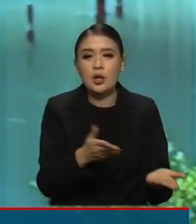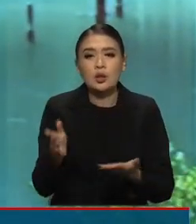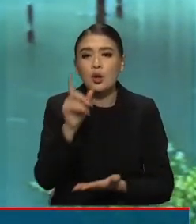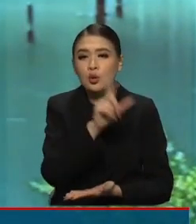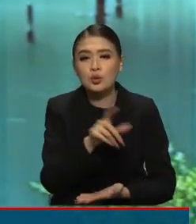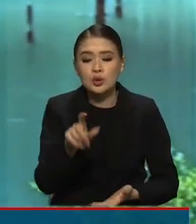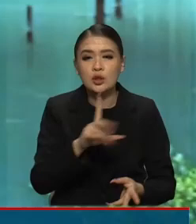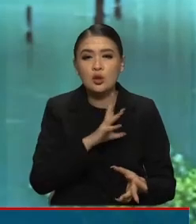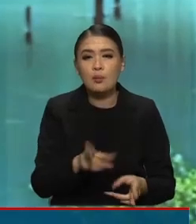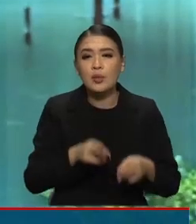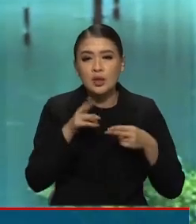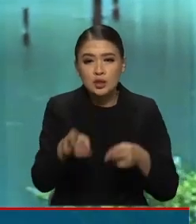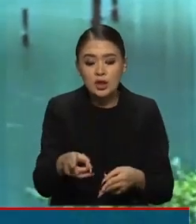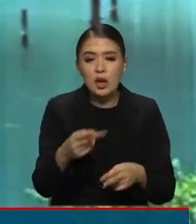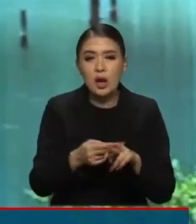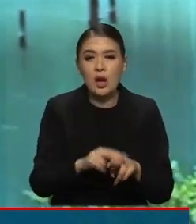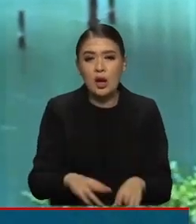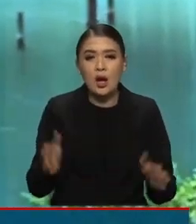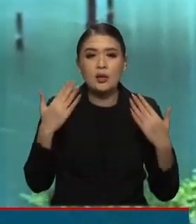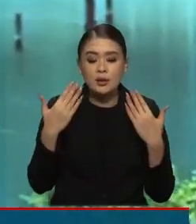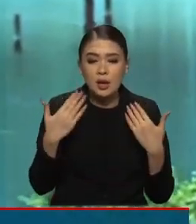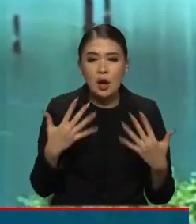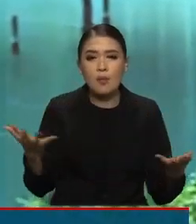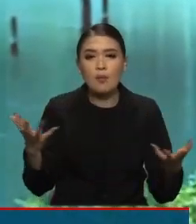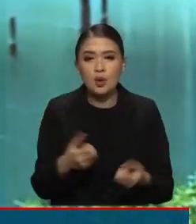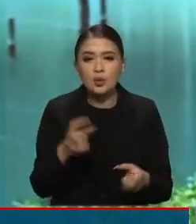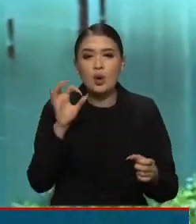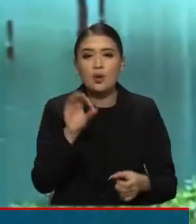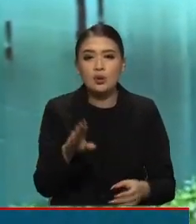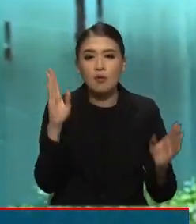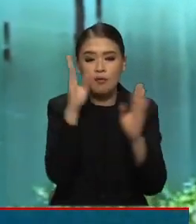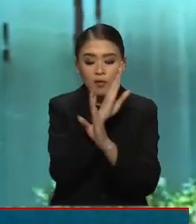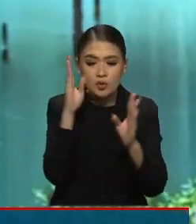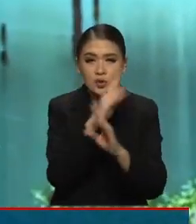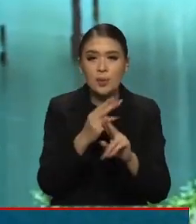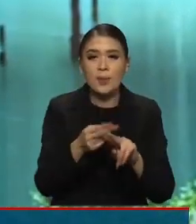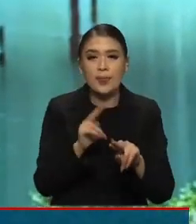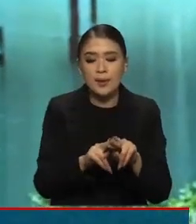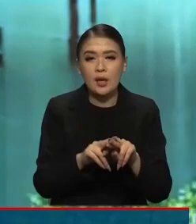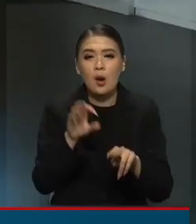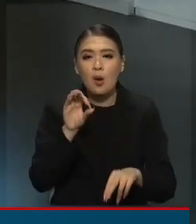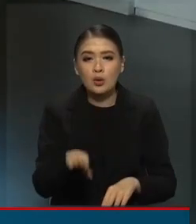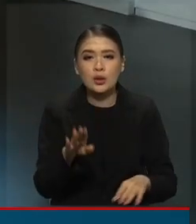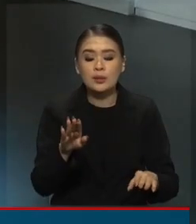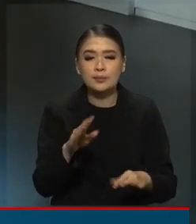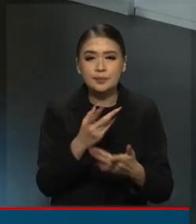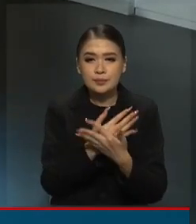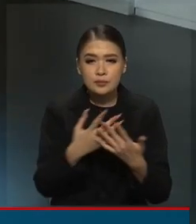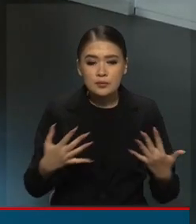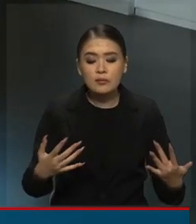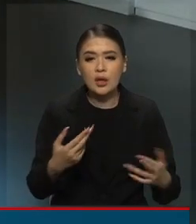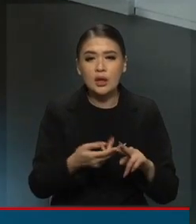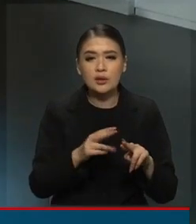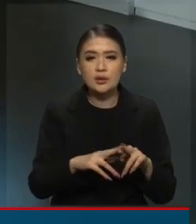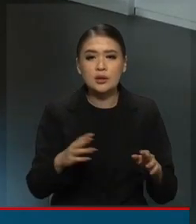туда приезжали, отдыхали, получали от воздуха, от вот этой вот природы, да, наслаждения и